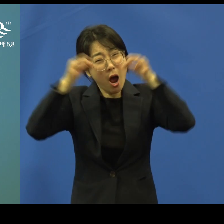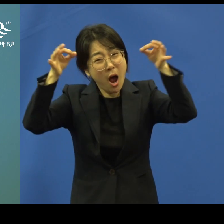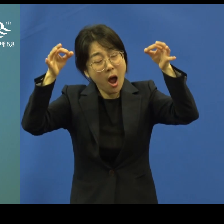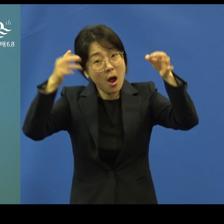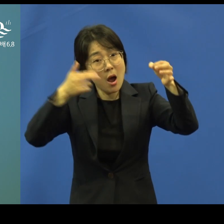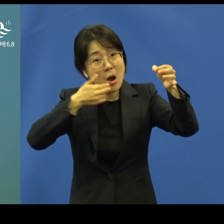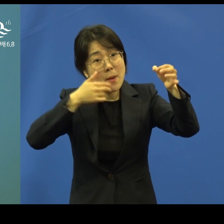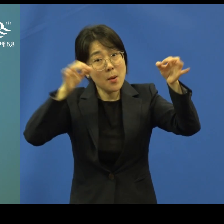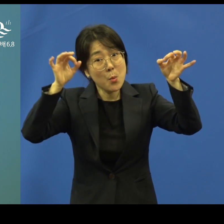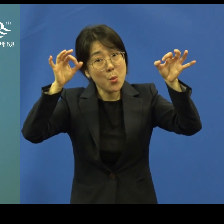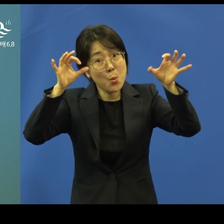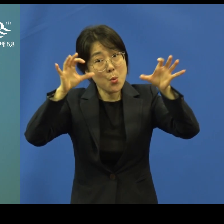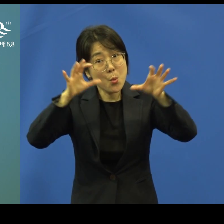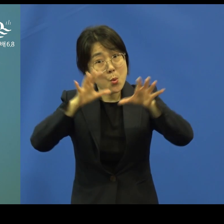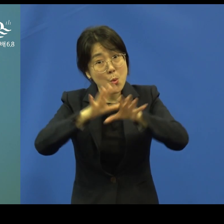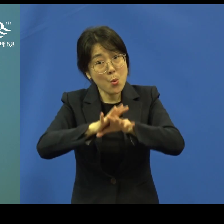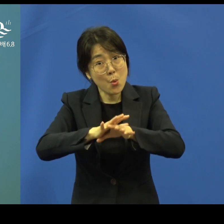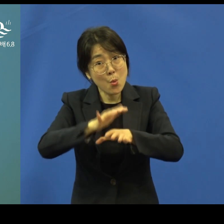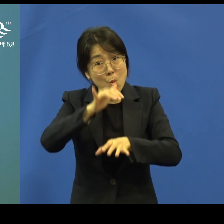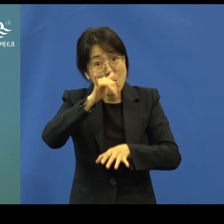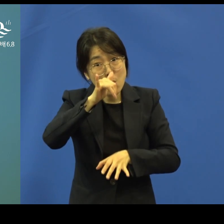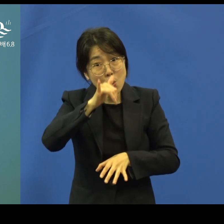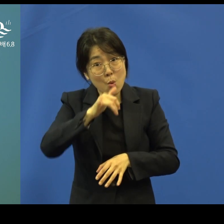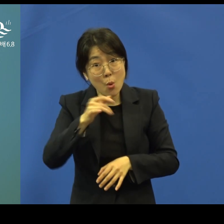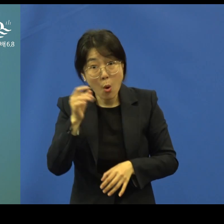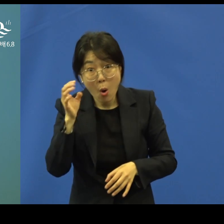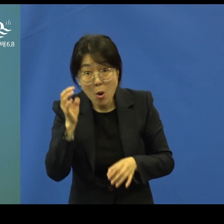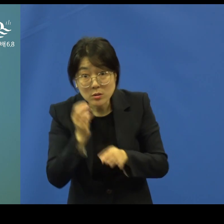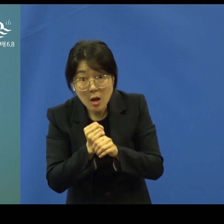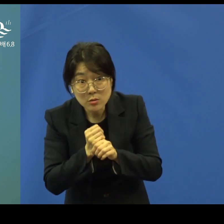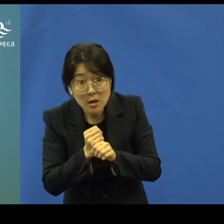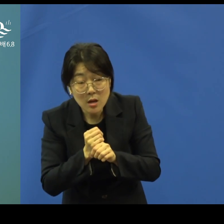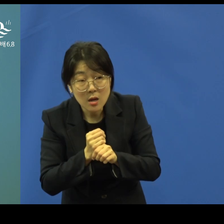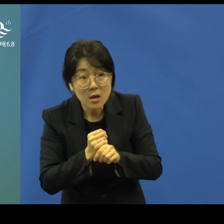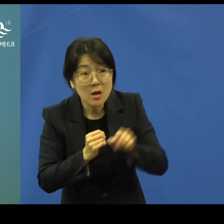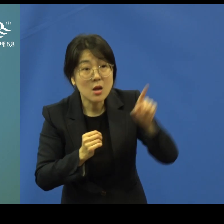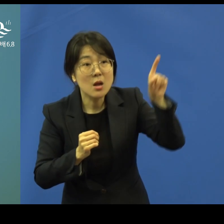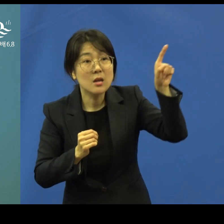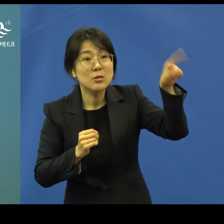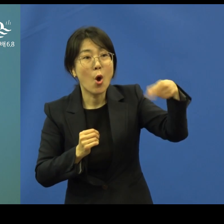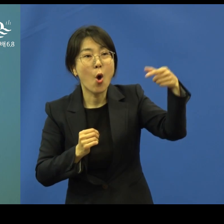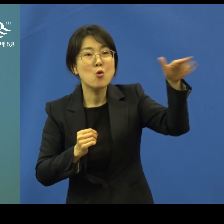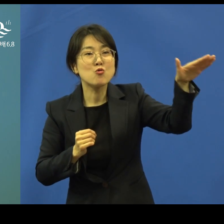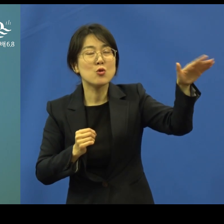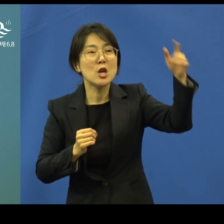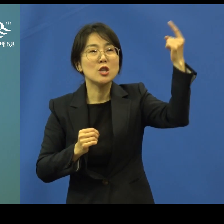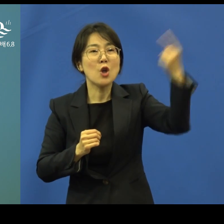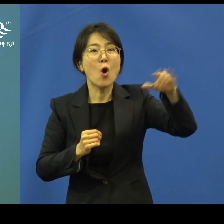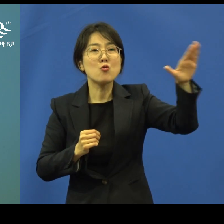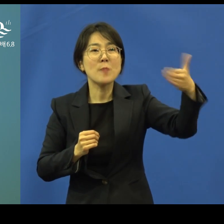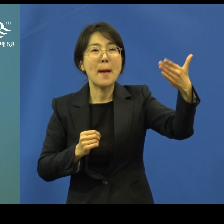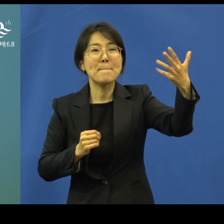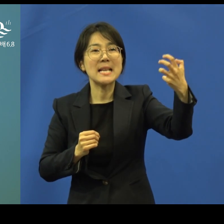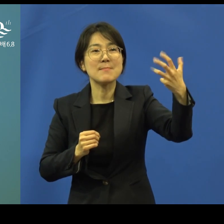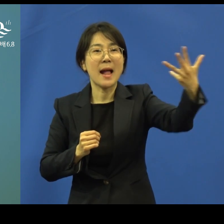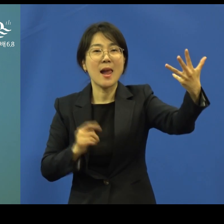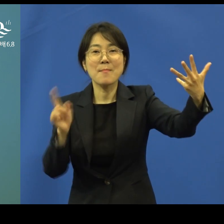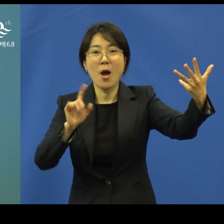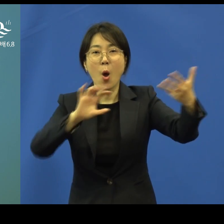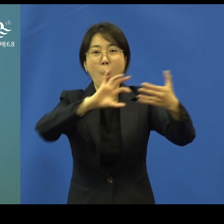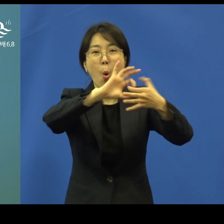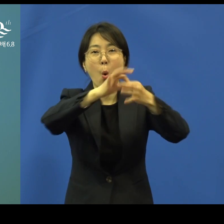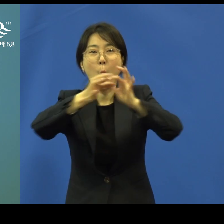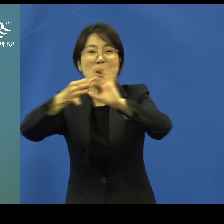88 올림픽을 기점으로 한국의 경제 성장을 올라가요. 먹고 살만한 거예요. 그때 여러분 부동산이